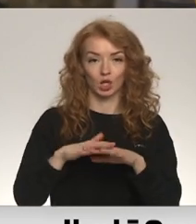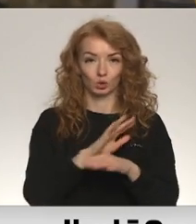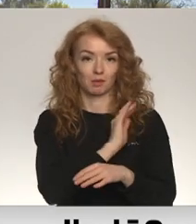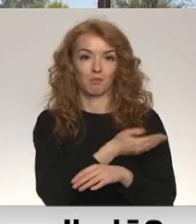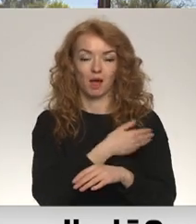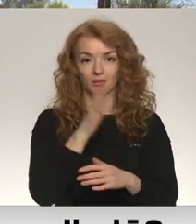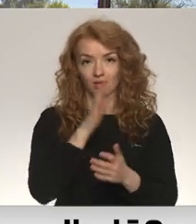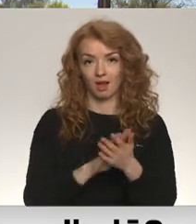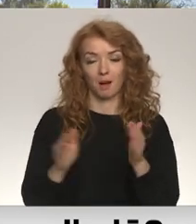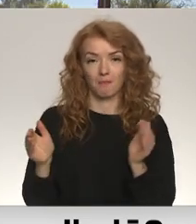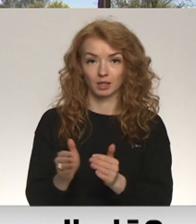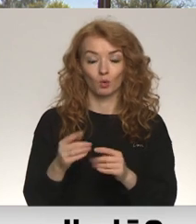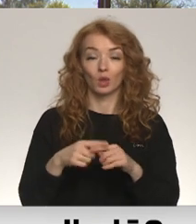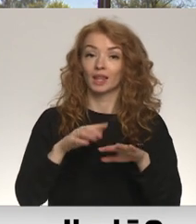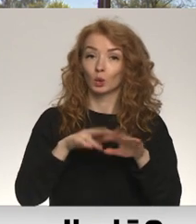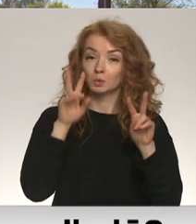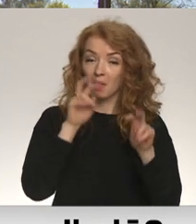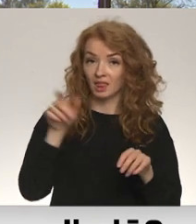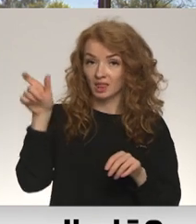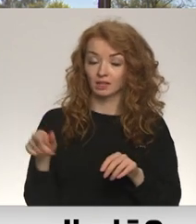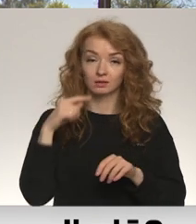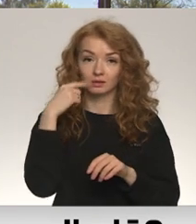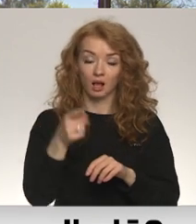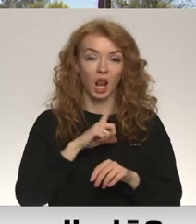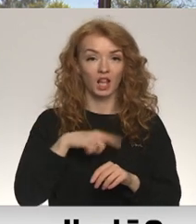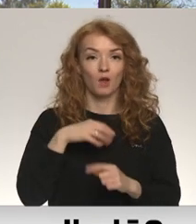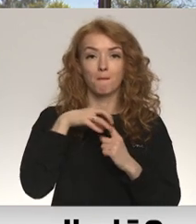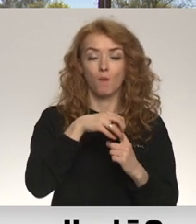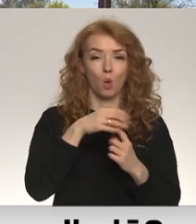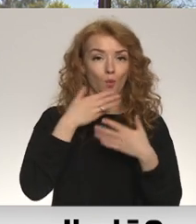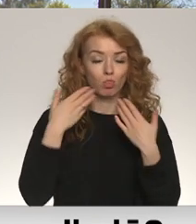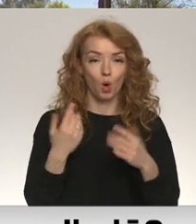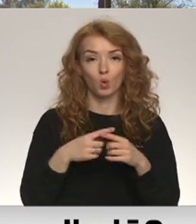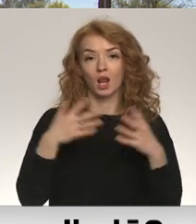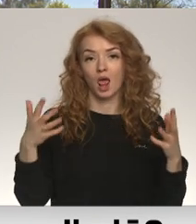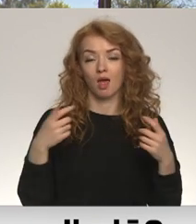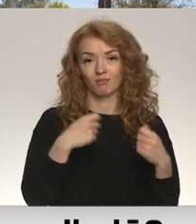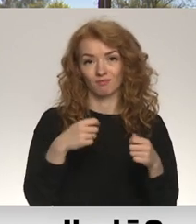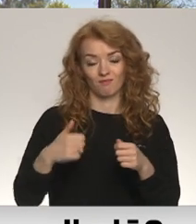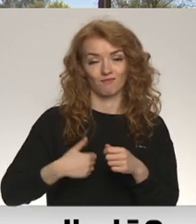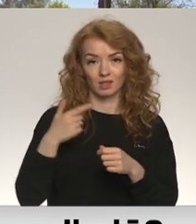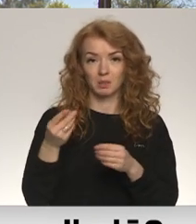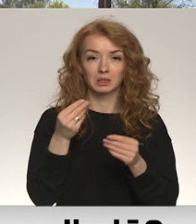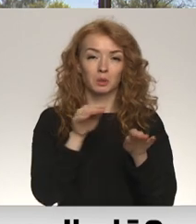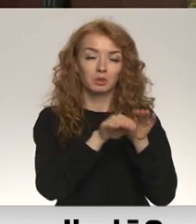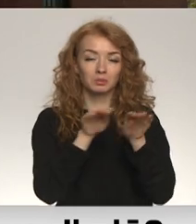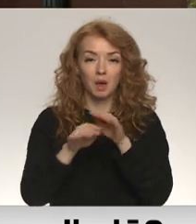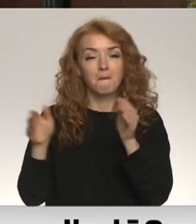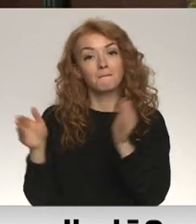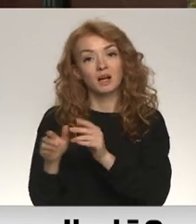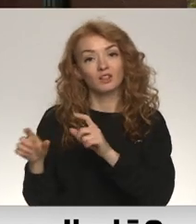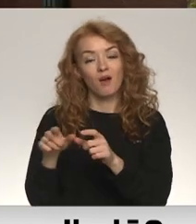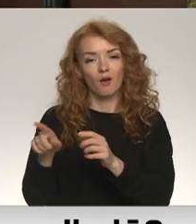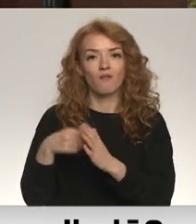nekā maziem. Tirgus pētniece gan norāda, ka Latvijā monopola nav, un lielajiem pārtikas veikaliem cenas ir līdzīgas. Mazie veikali lielākoties